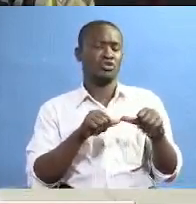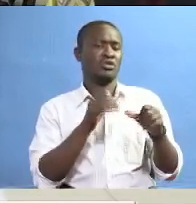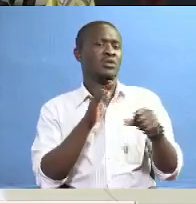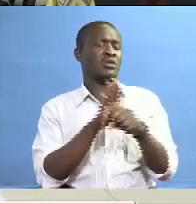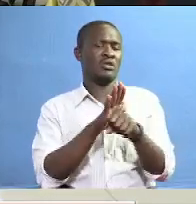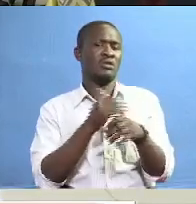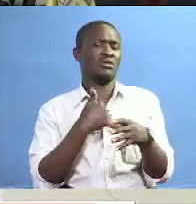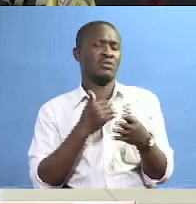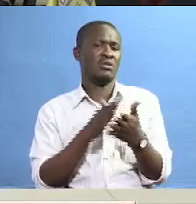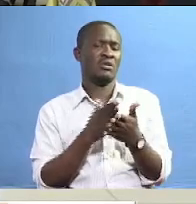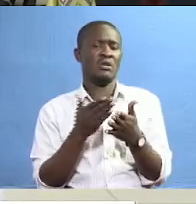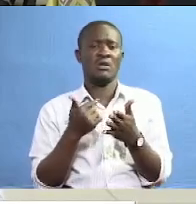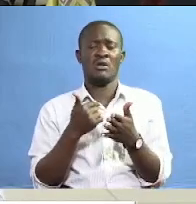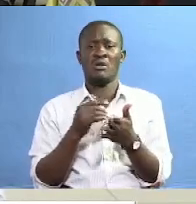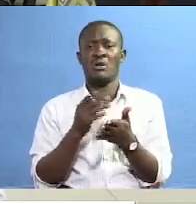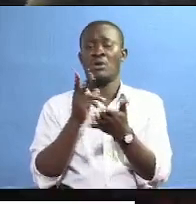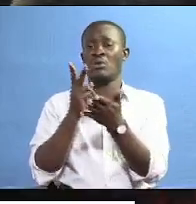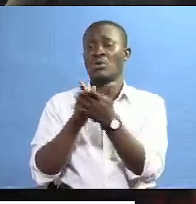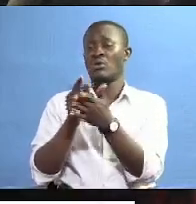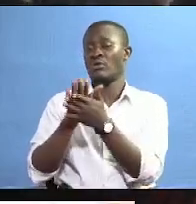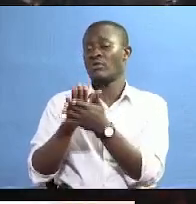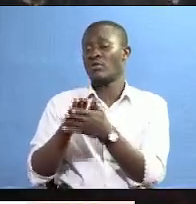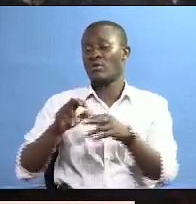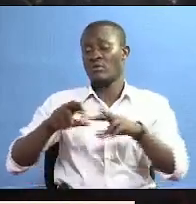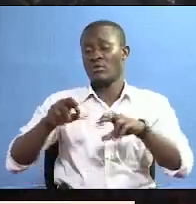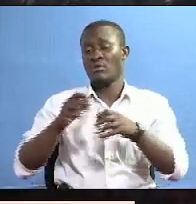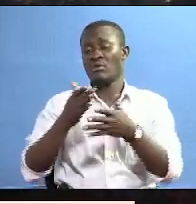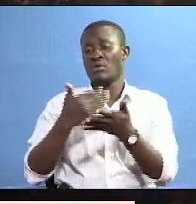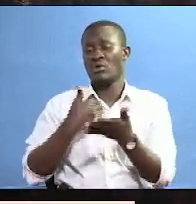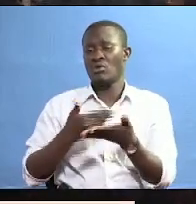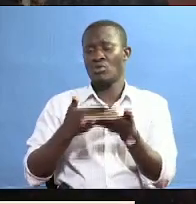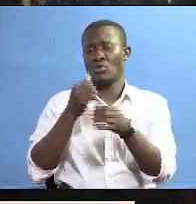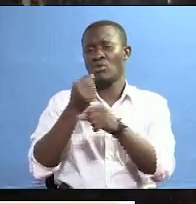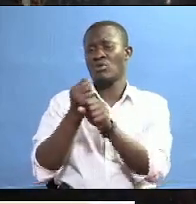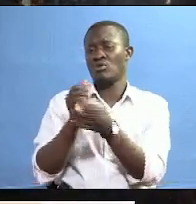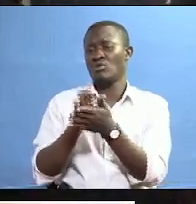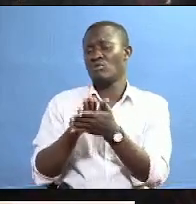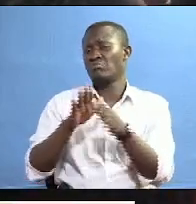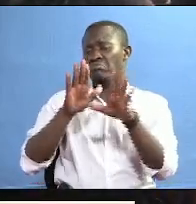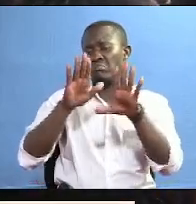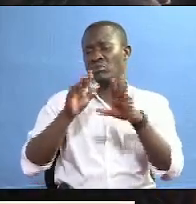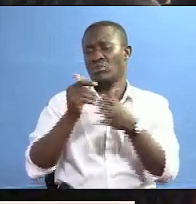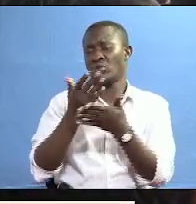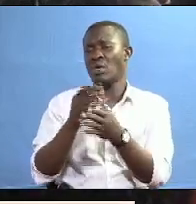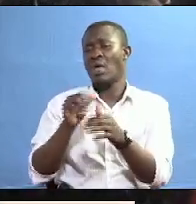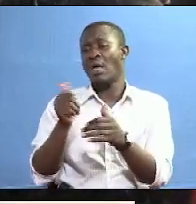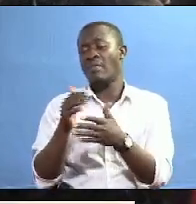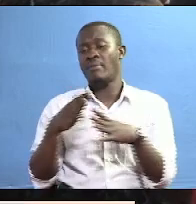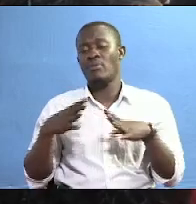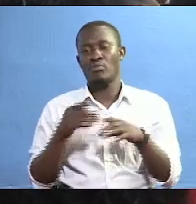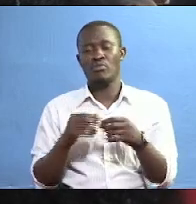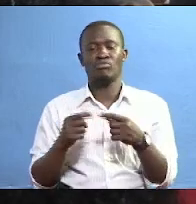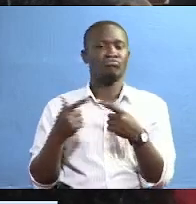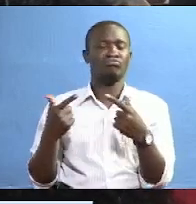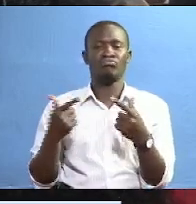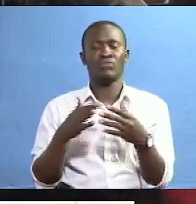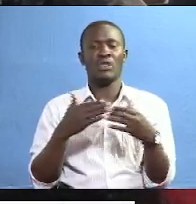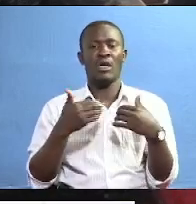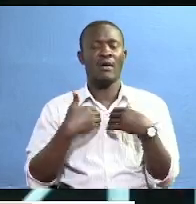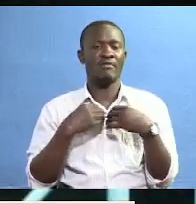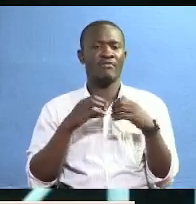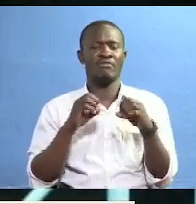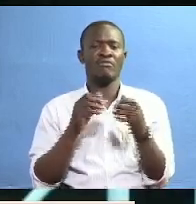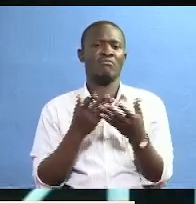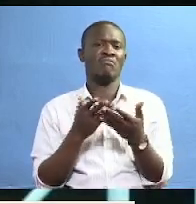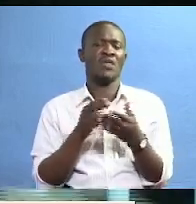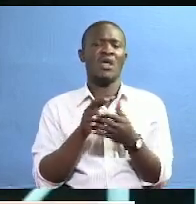kutosha, huku pia wakiwekeza kwa utafiti ambao unaipa kazi ya umaarufu na upekee miongoni wa washindani wengine. I didn't have